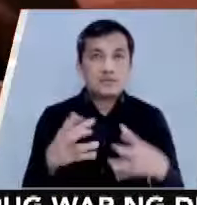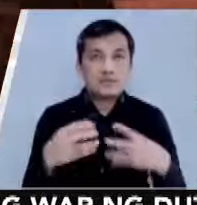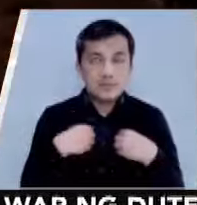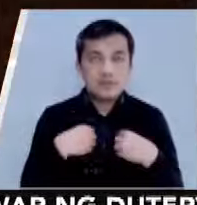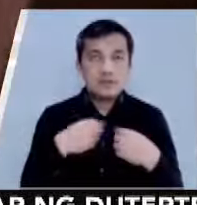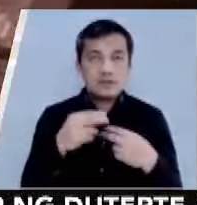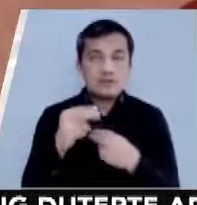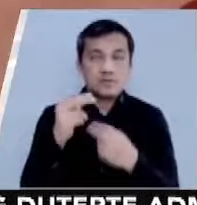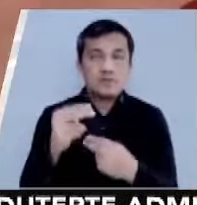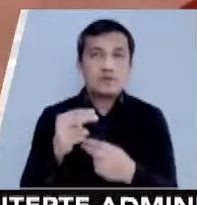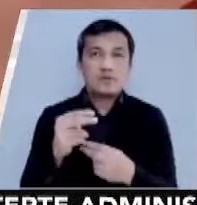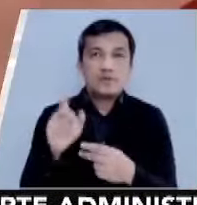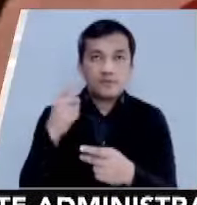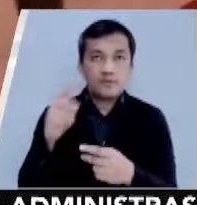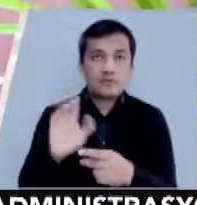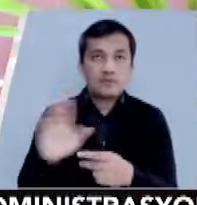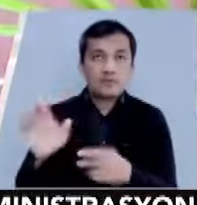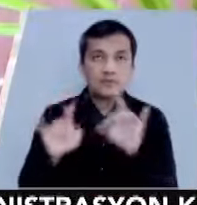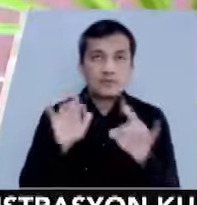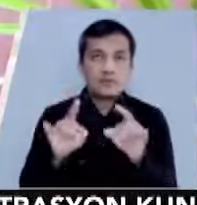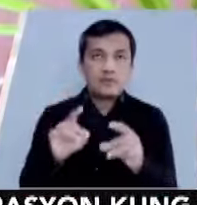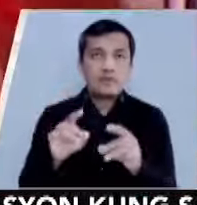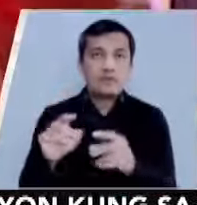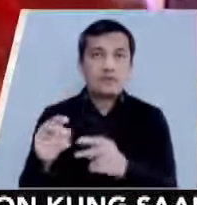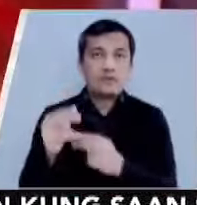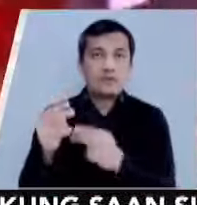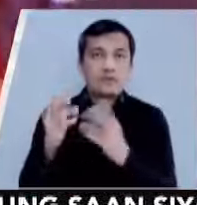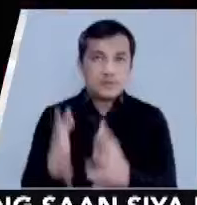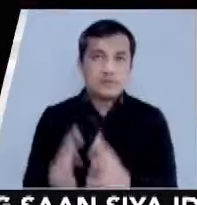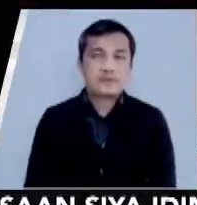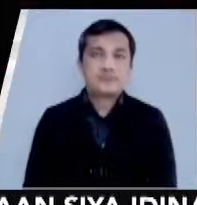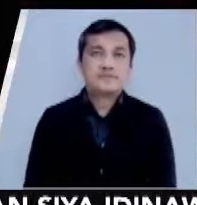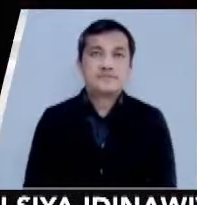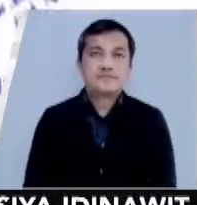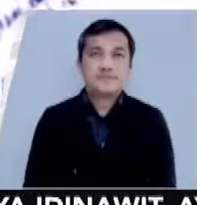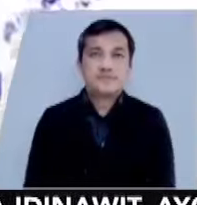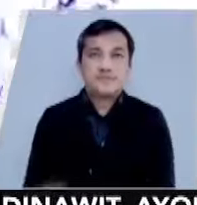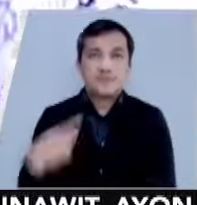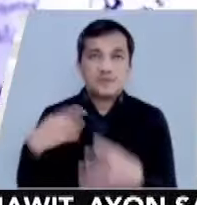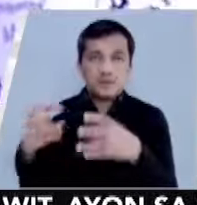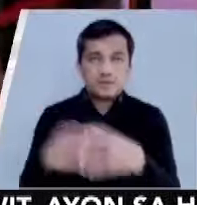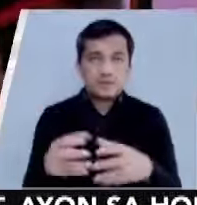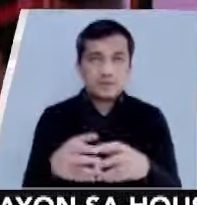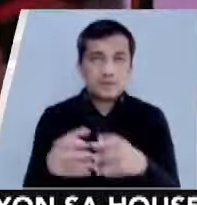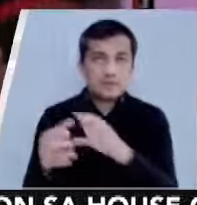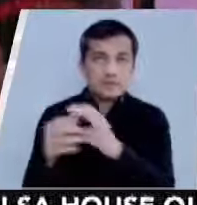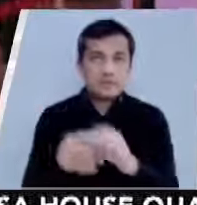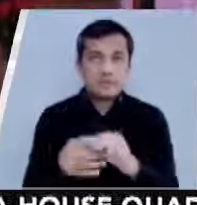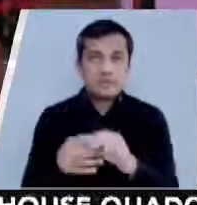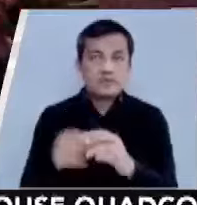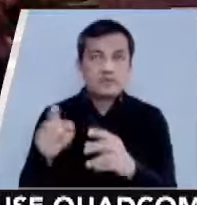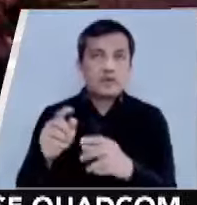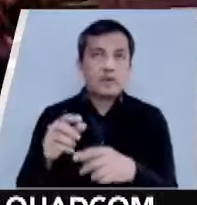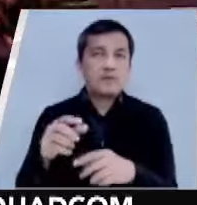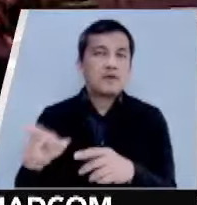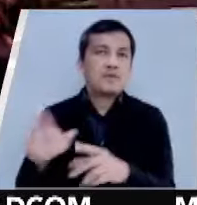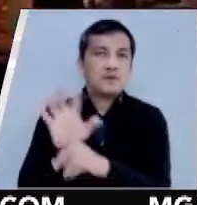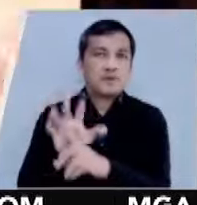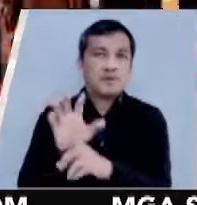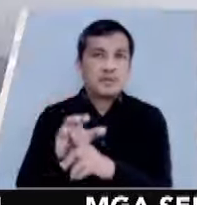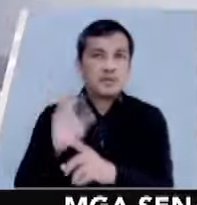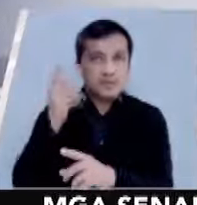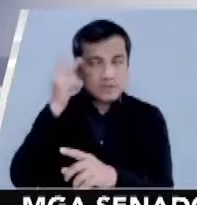sa kanilang mga napiling nominees. Meron ding party list na may kaugnayan sa mga kilalang politiko at maging sa political